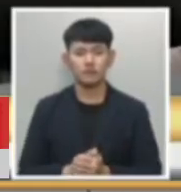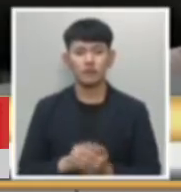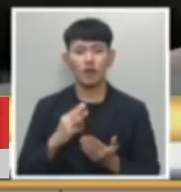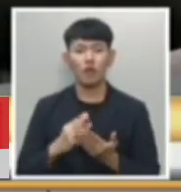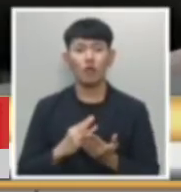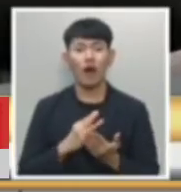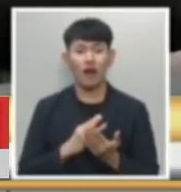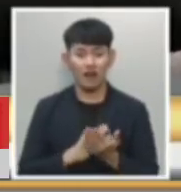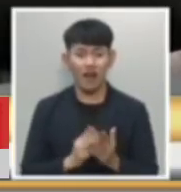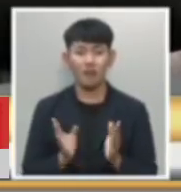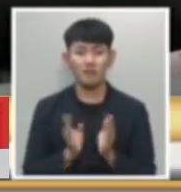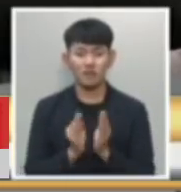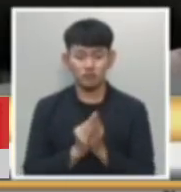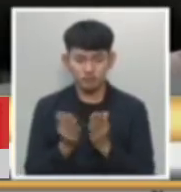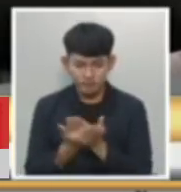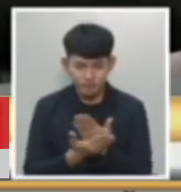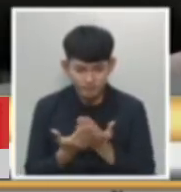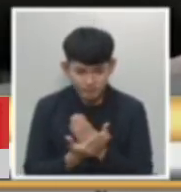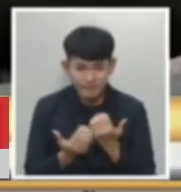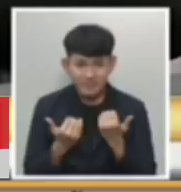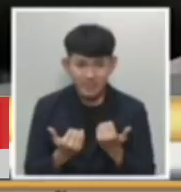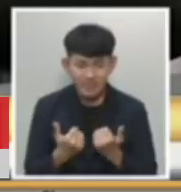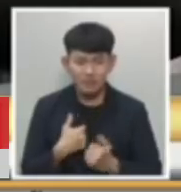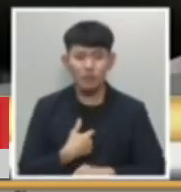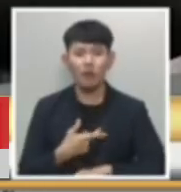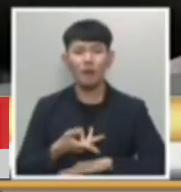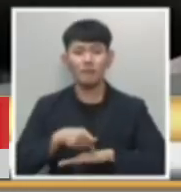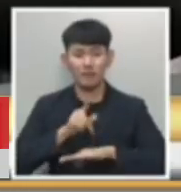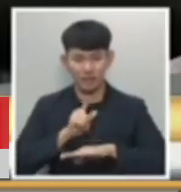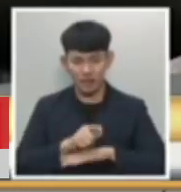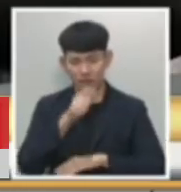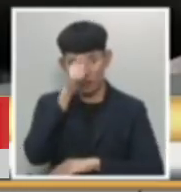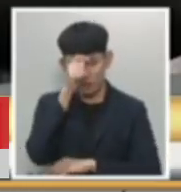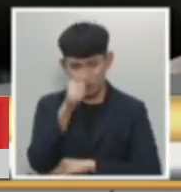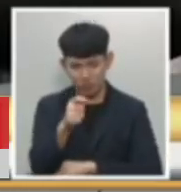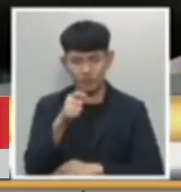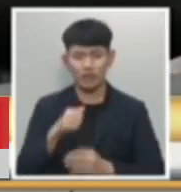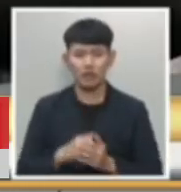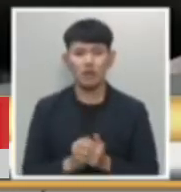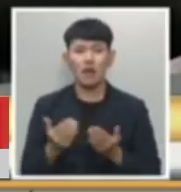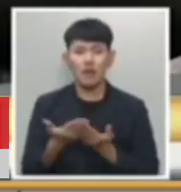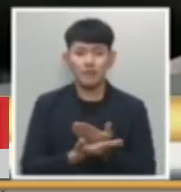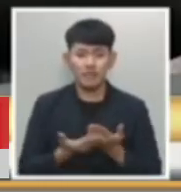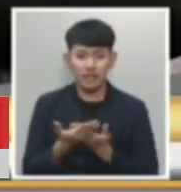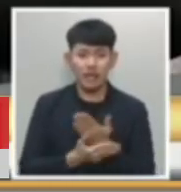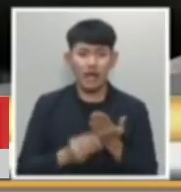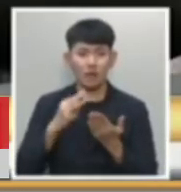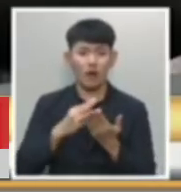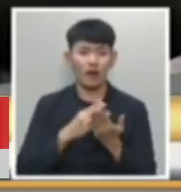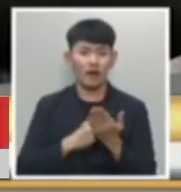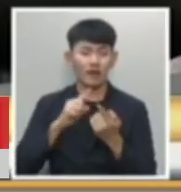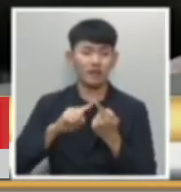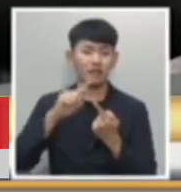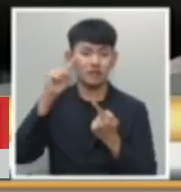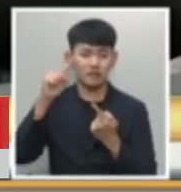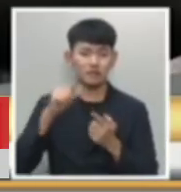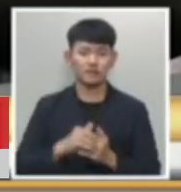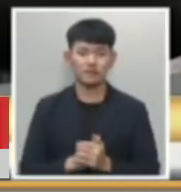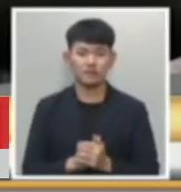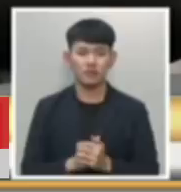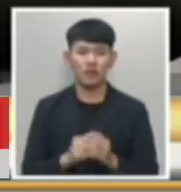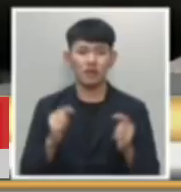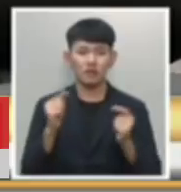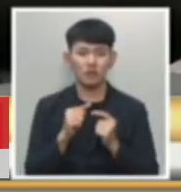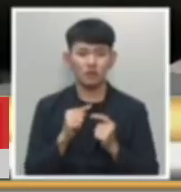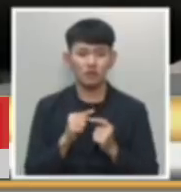นี้เนี่ยผมต้องกราบเรียนท่านประธานด้วยความเคารพว่าเป็นการพิจารณาในวาระที่1ในชั้นรับหลัก